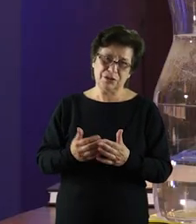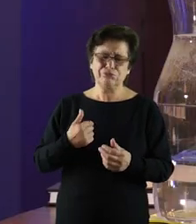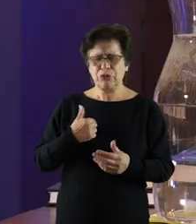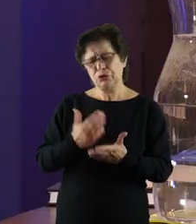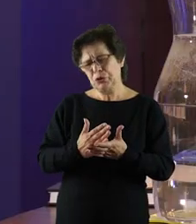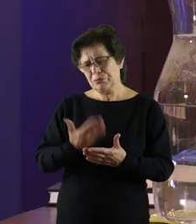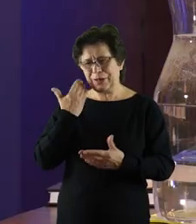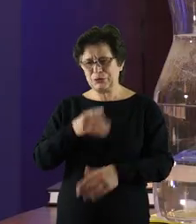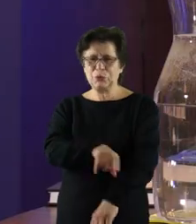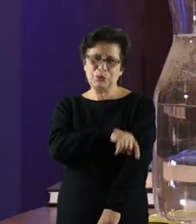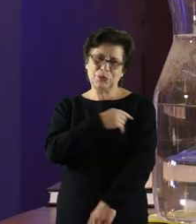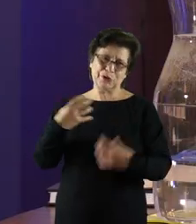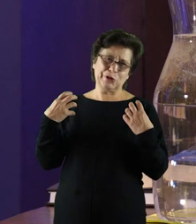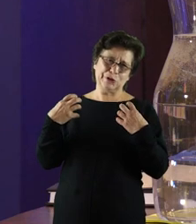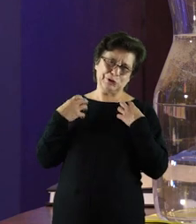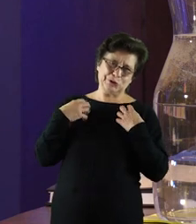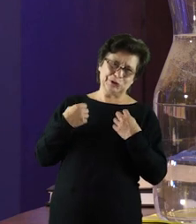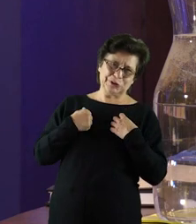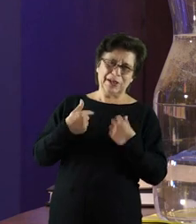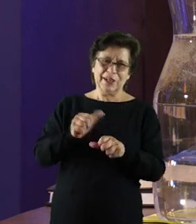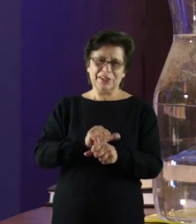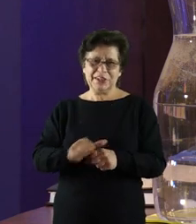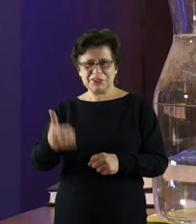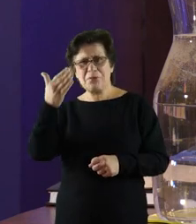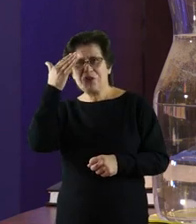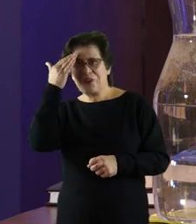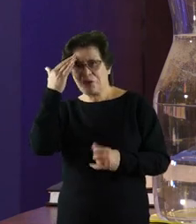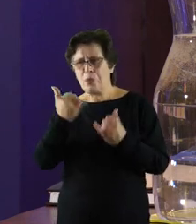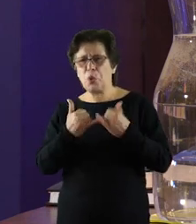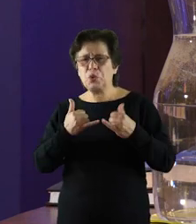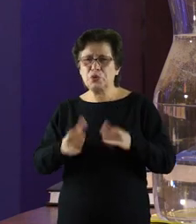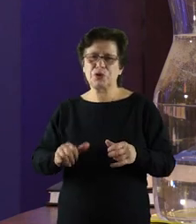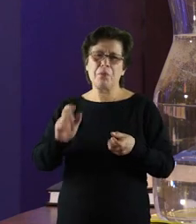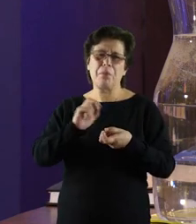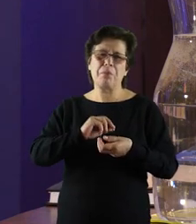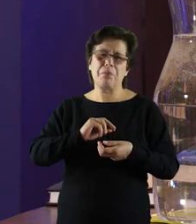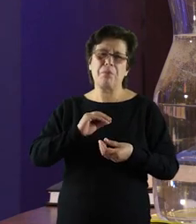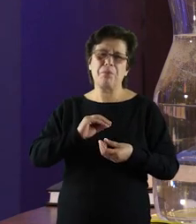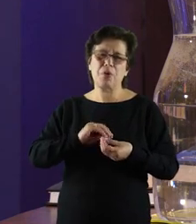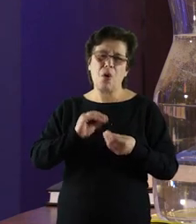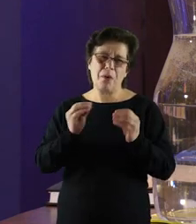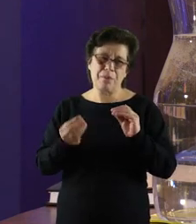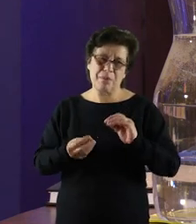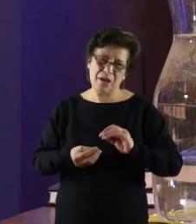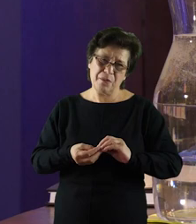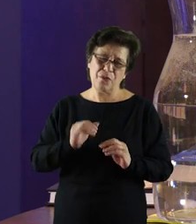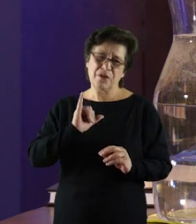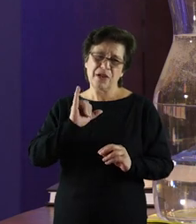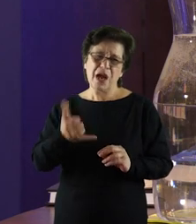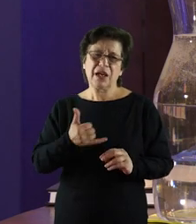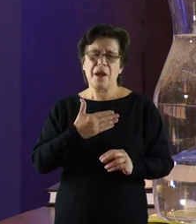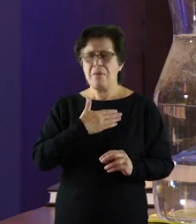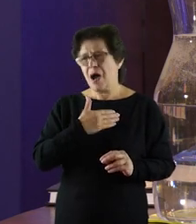żyję i jestem świadoma różnych problemów, jakie mamy wśród naszych